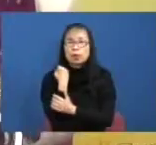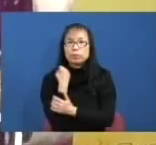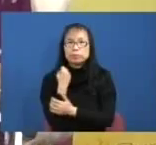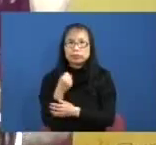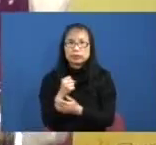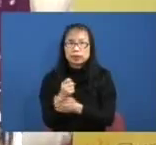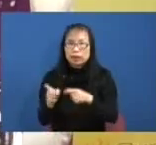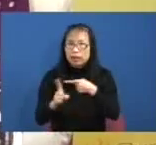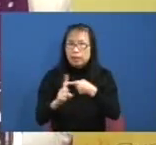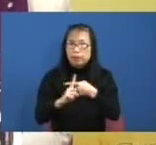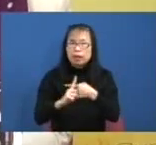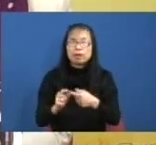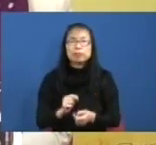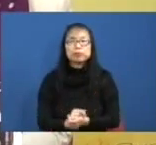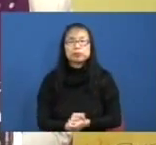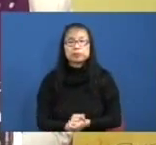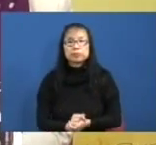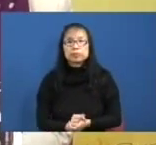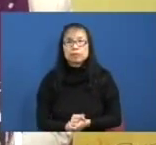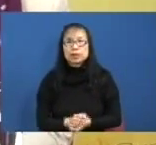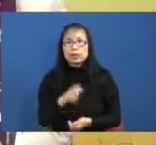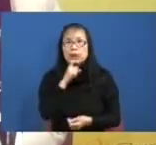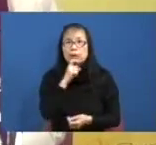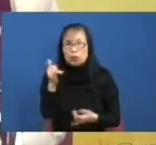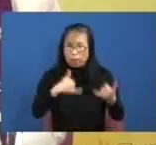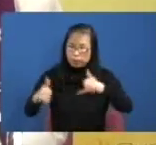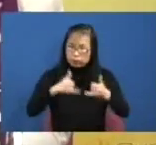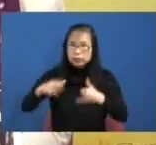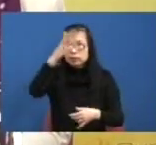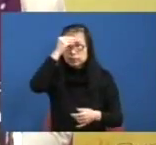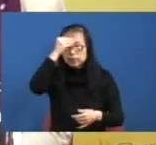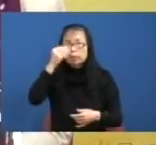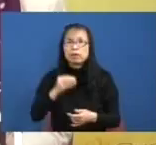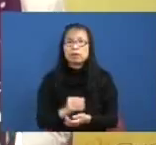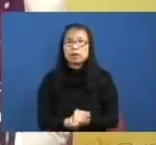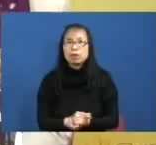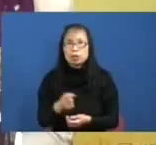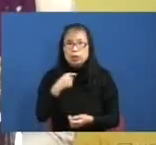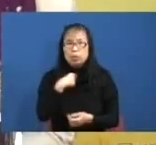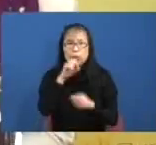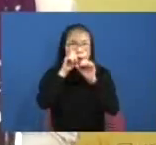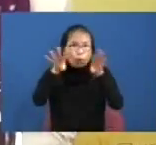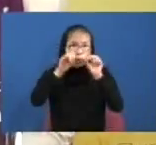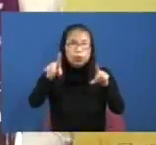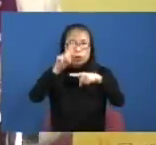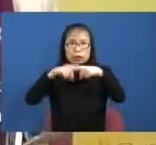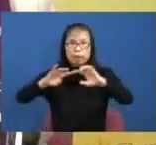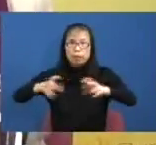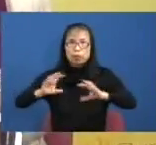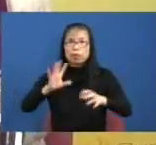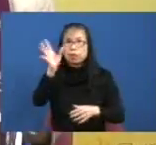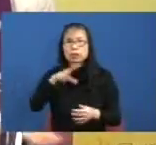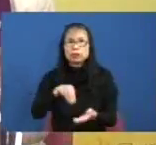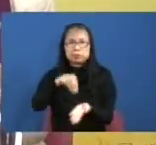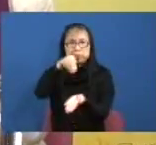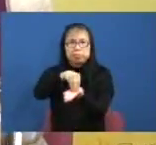個抗呢個有一個演習嘅措施咧，咁就真係要呼籲大埔。但我又覺得唔應該標